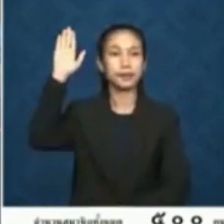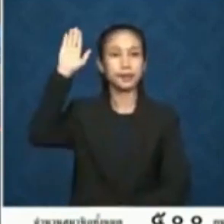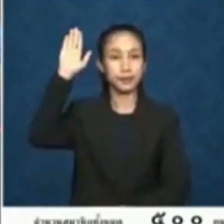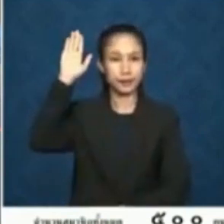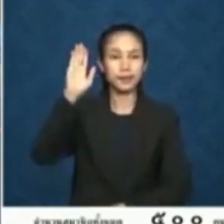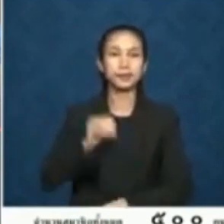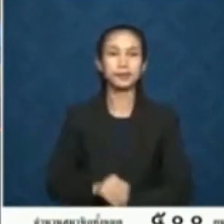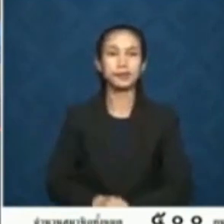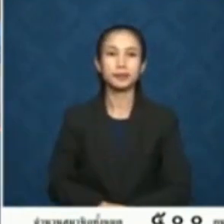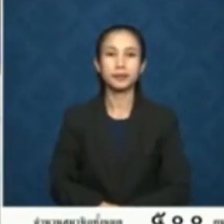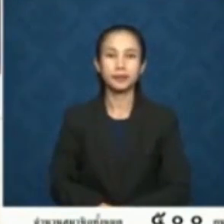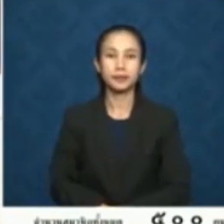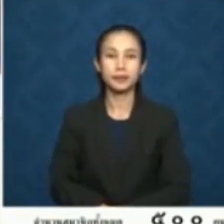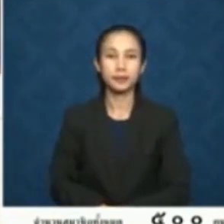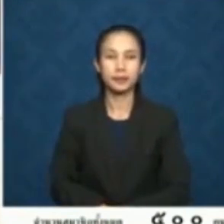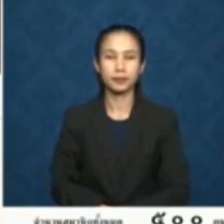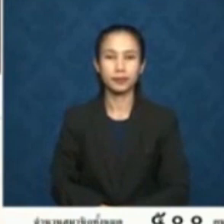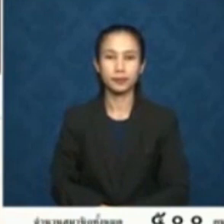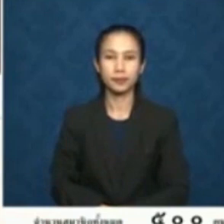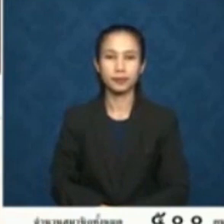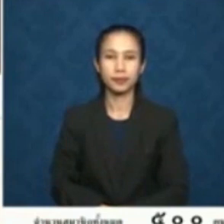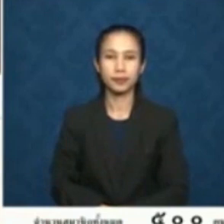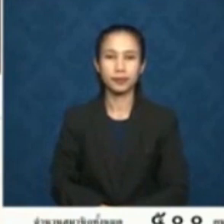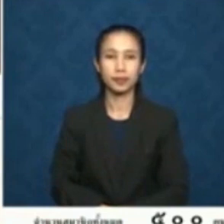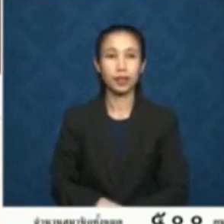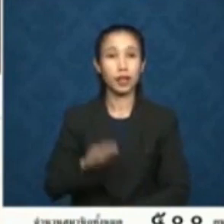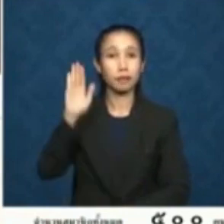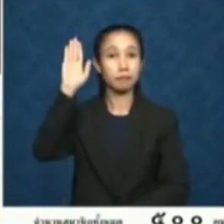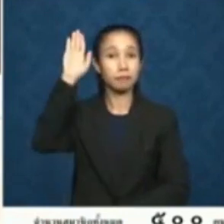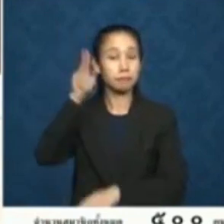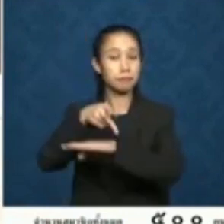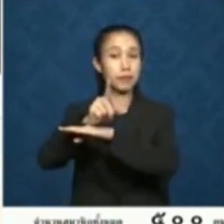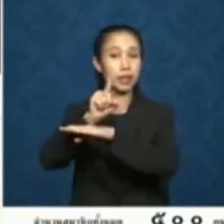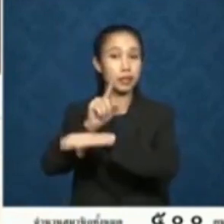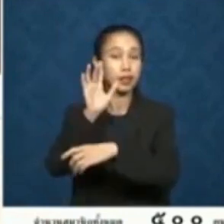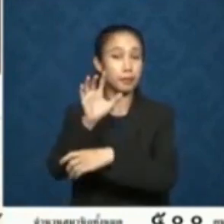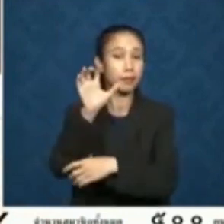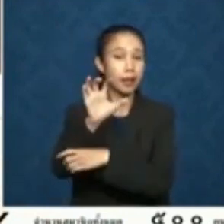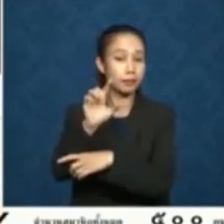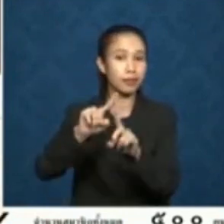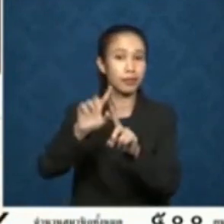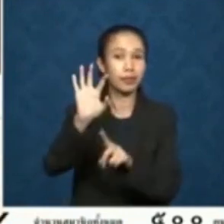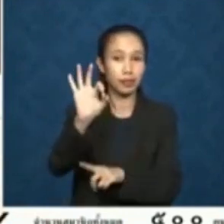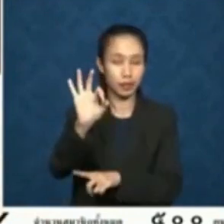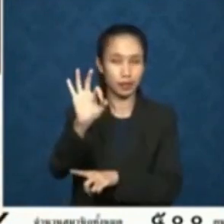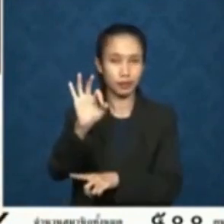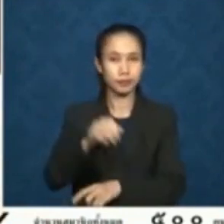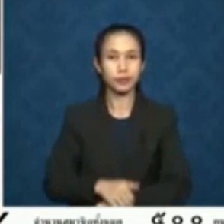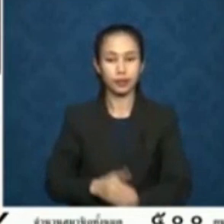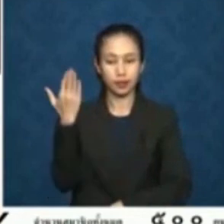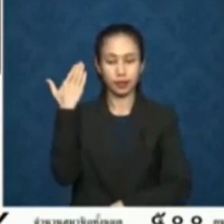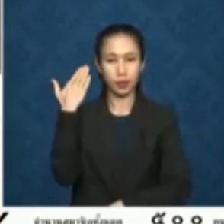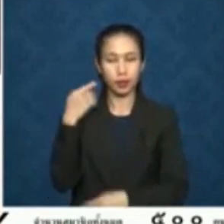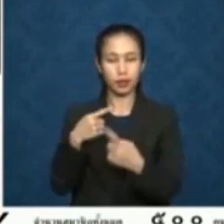คำนี้ครับขอบคุณครับ ท่านประธานครับ เดี๋ยวนะครับท่านประท้วงประธานตามข้อบังคับข้อที่9น